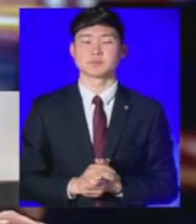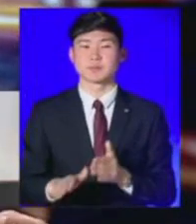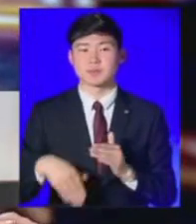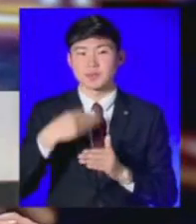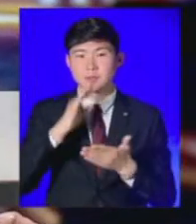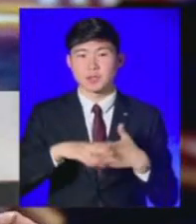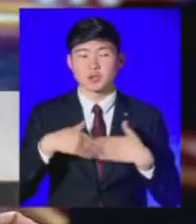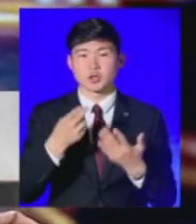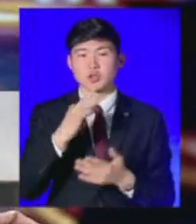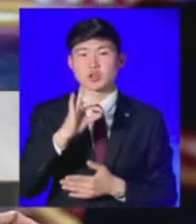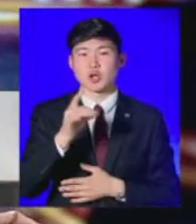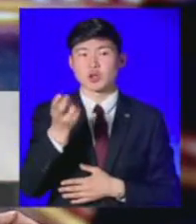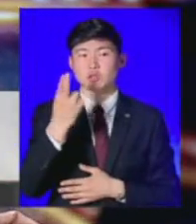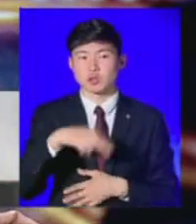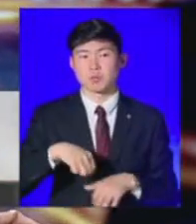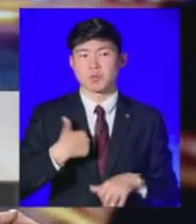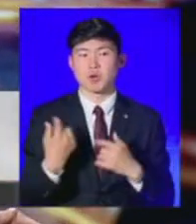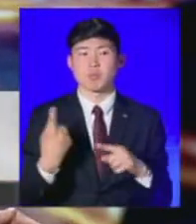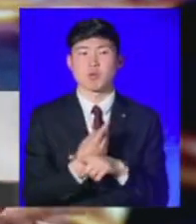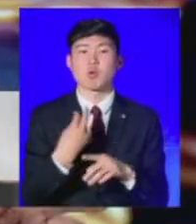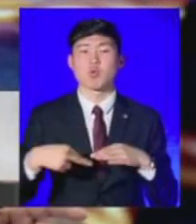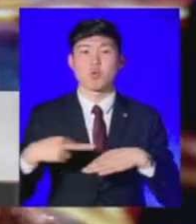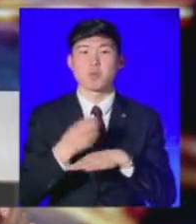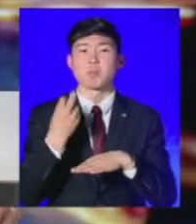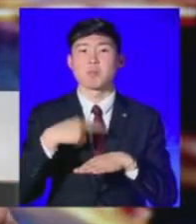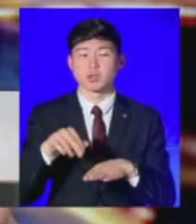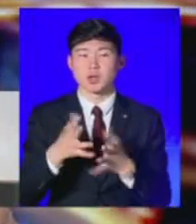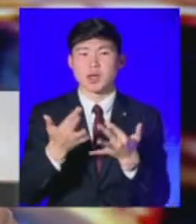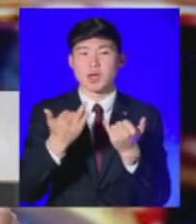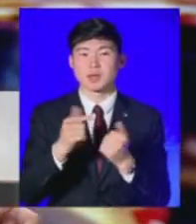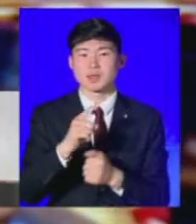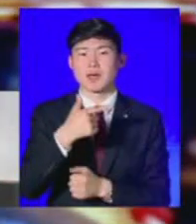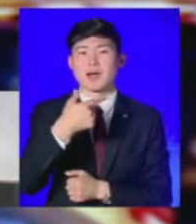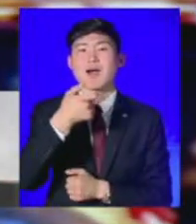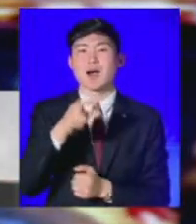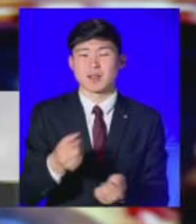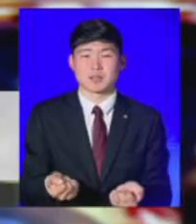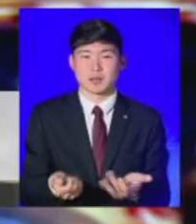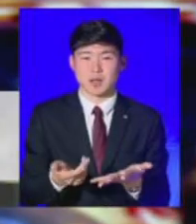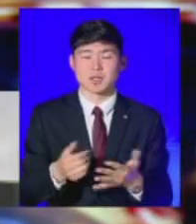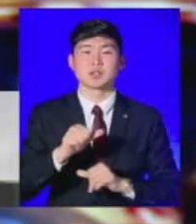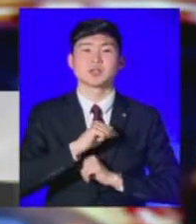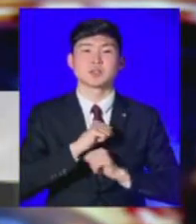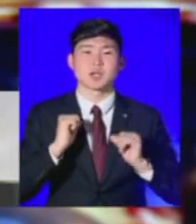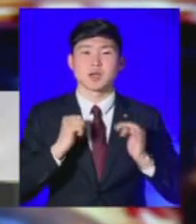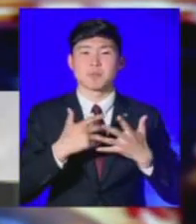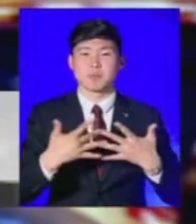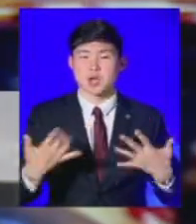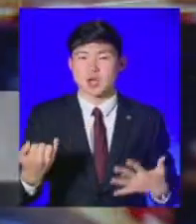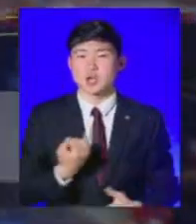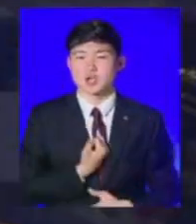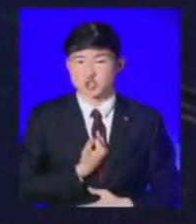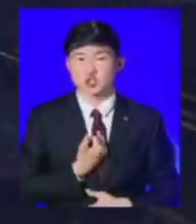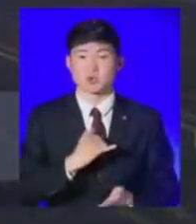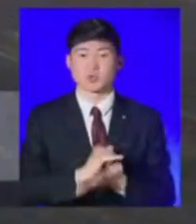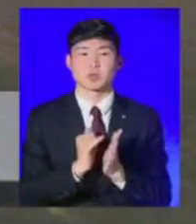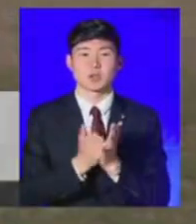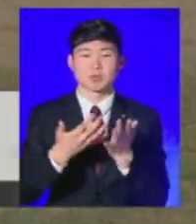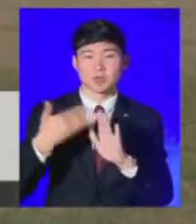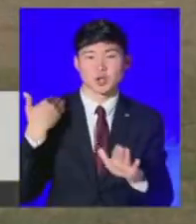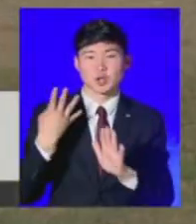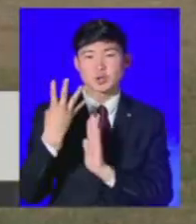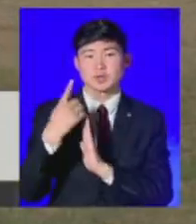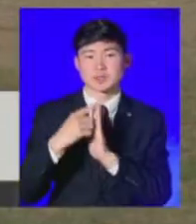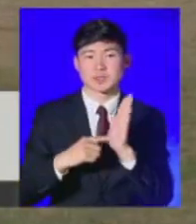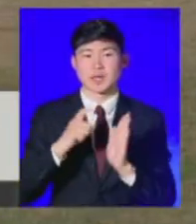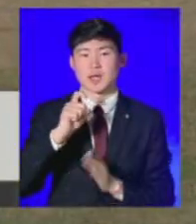Дэлхүргэд орондын тал нутагт бусдын буруутай үйлчлээс шалтгаалсан удаа дараагийн хээрийн төмөрүүд гарч иргэд эд хөрөнгөөрөө хохирсон. Өнгөрсөн 4-р сард